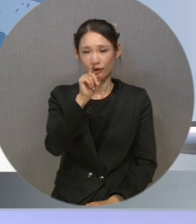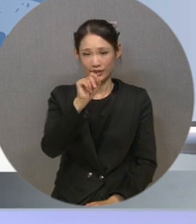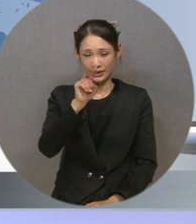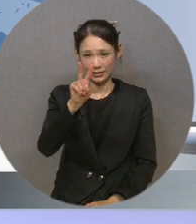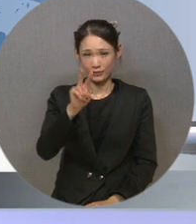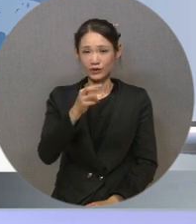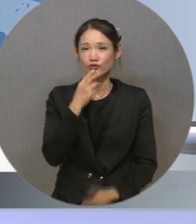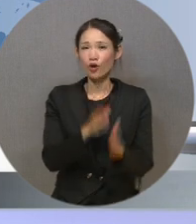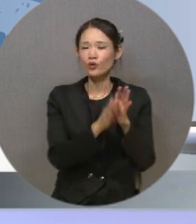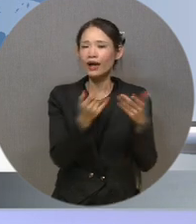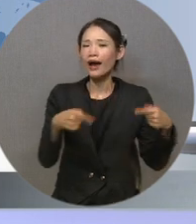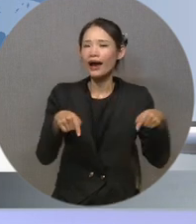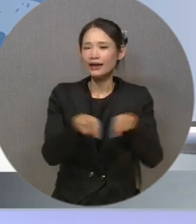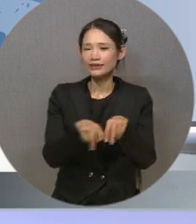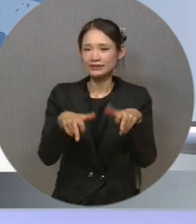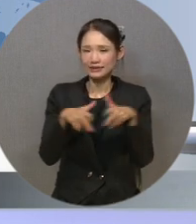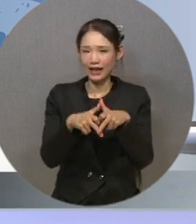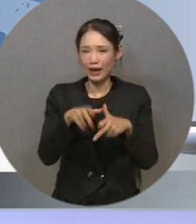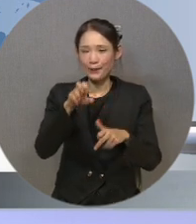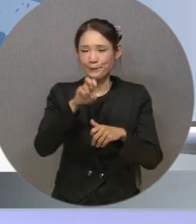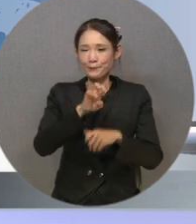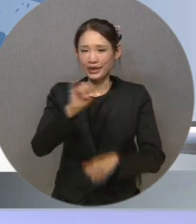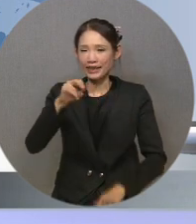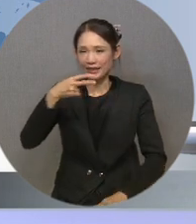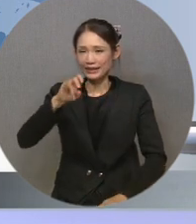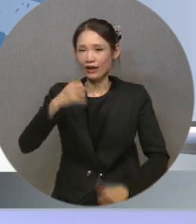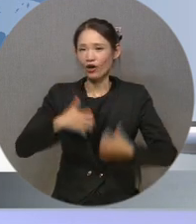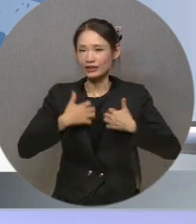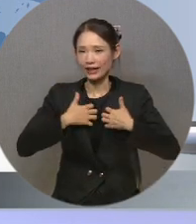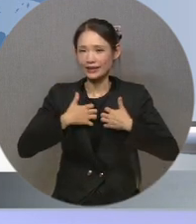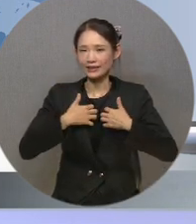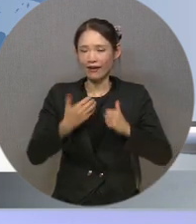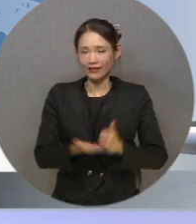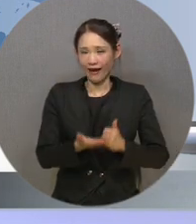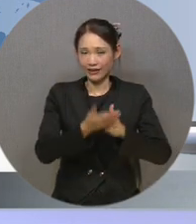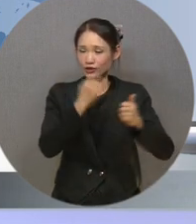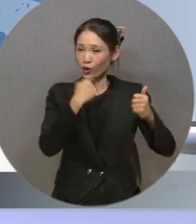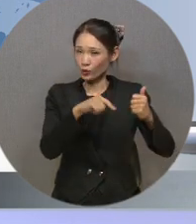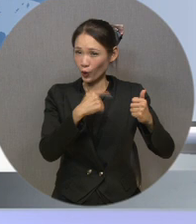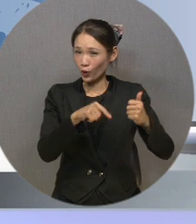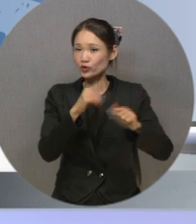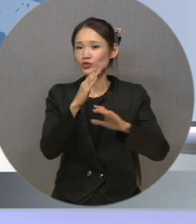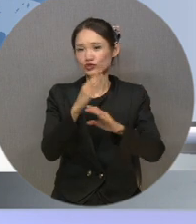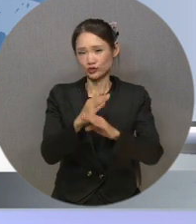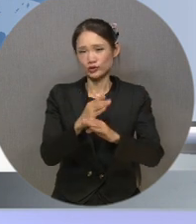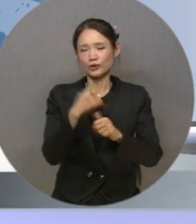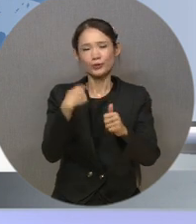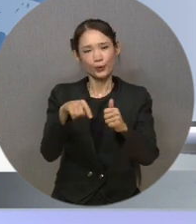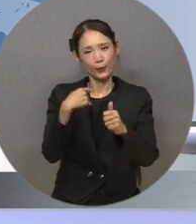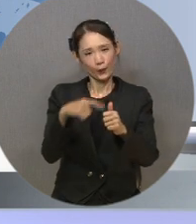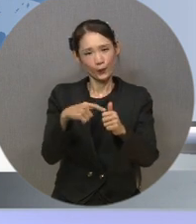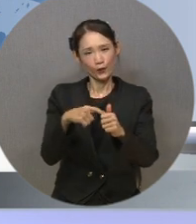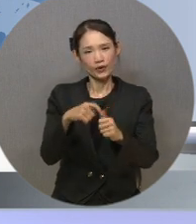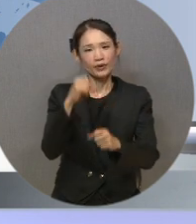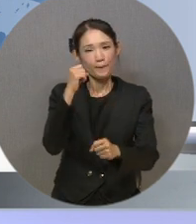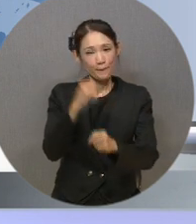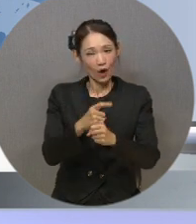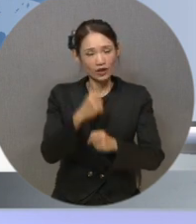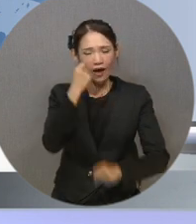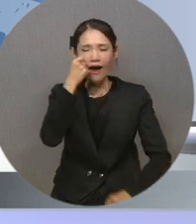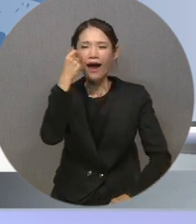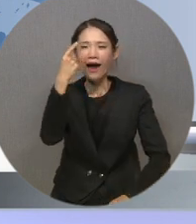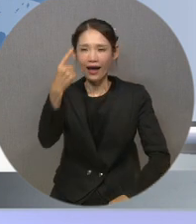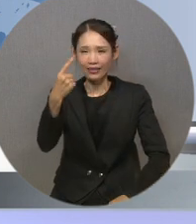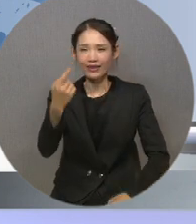복지TV에서는 서울시와 함께 장애인 미디어 크리에이터 양성 교육을 하고 있는데요. 이 교육이 시작된 지도 벌써 한 달이